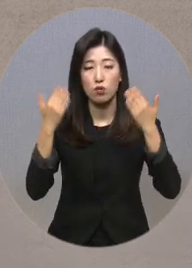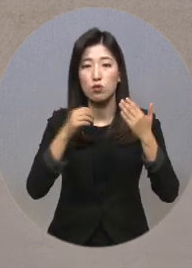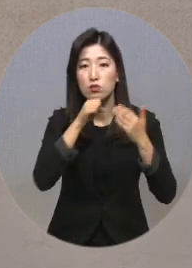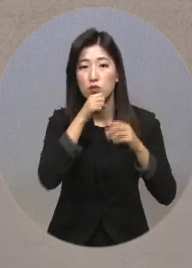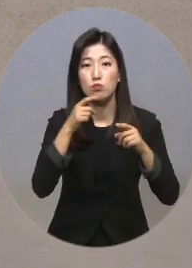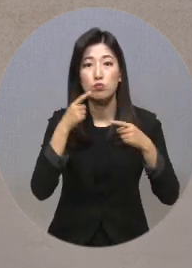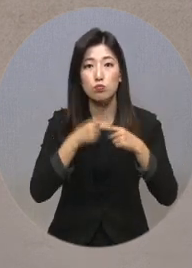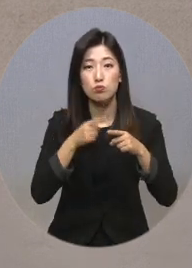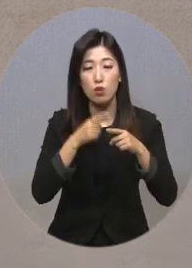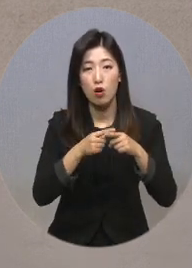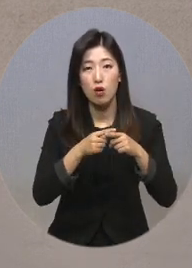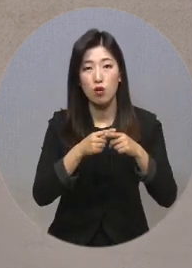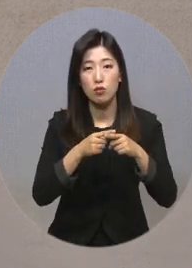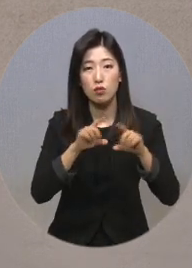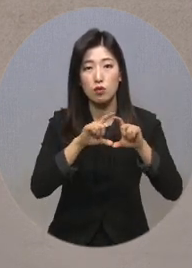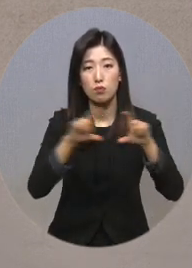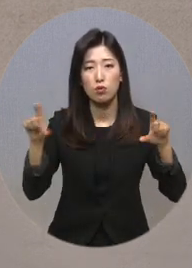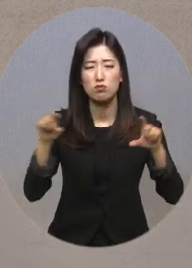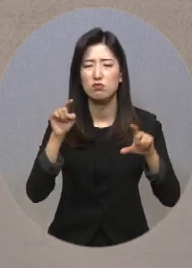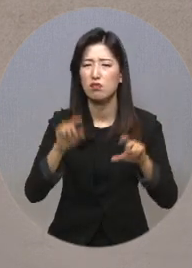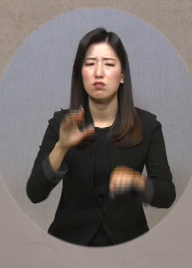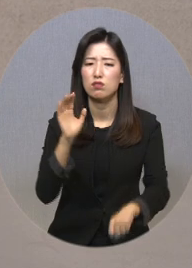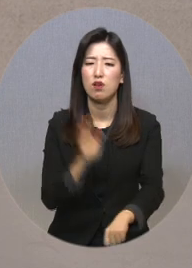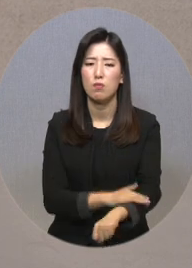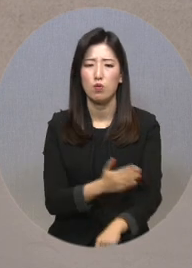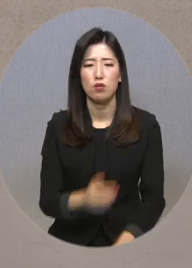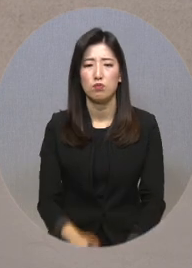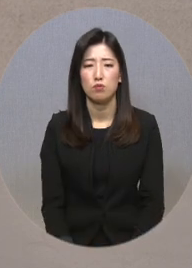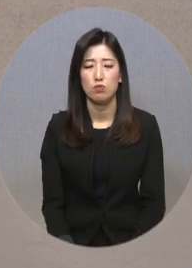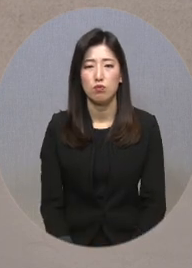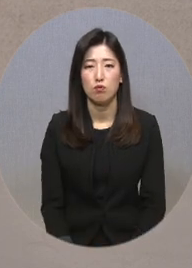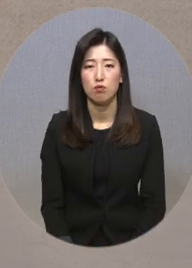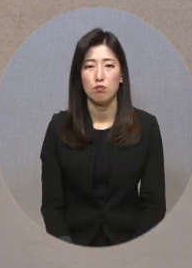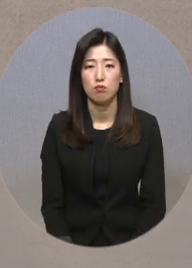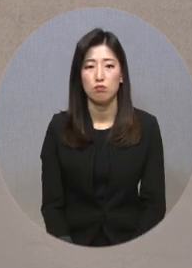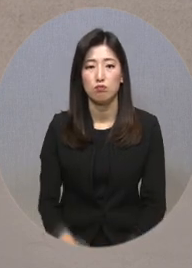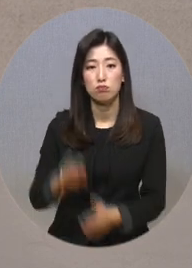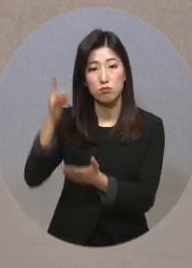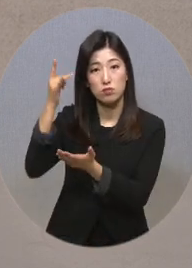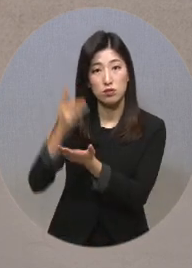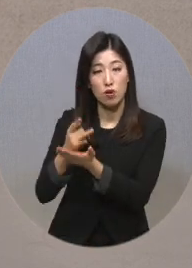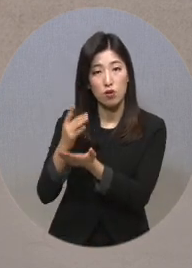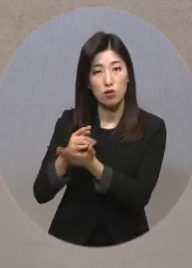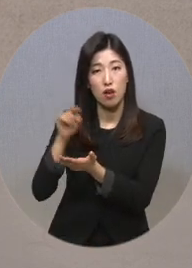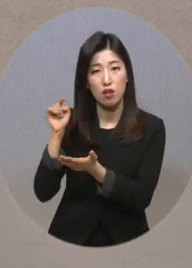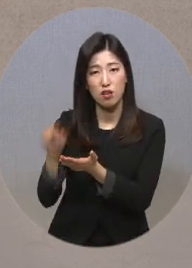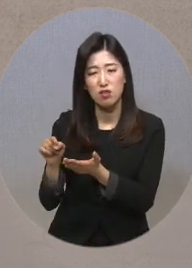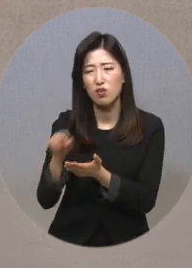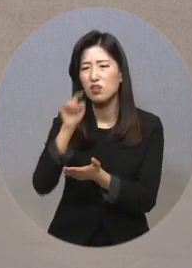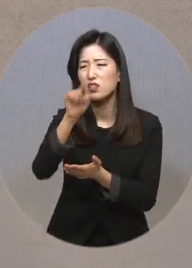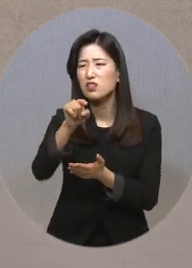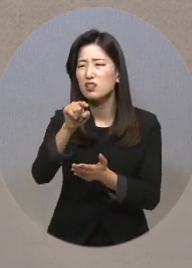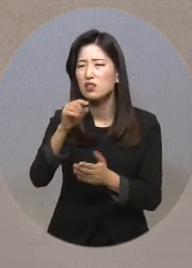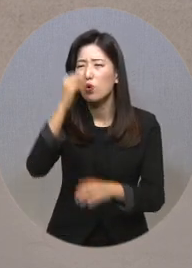잘못된 판단이었습니다. 이미 천안시에서 하향 평준화로 평가받고 있었으며